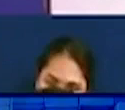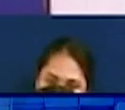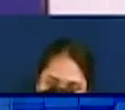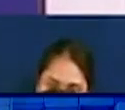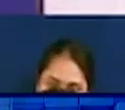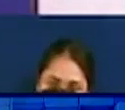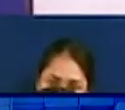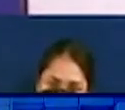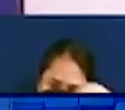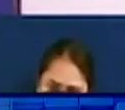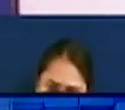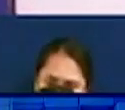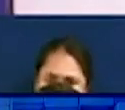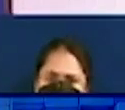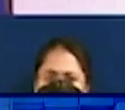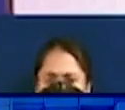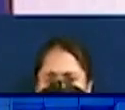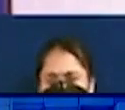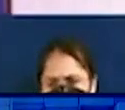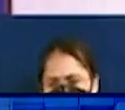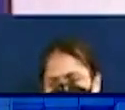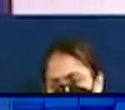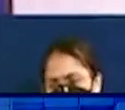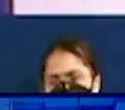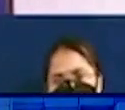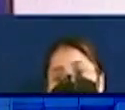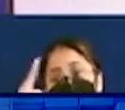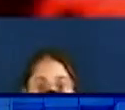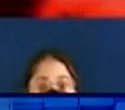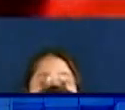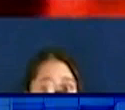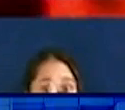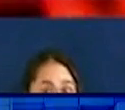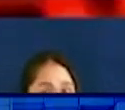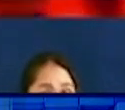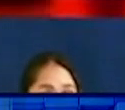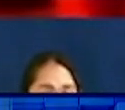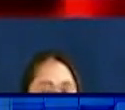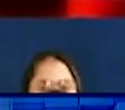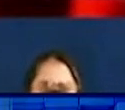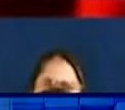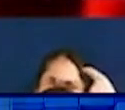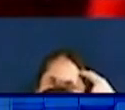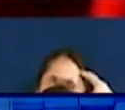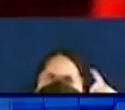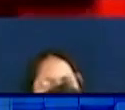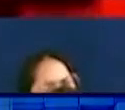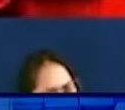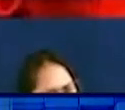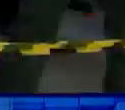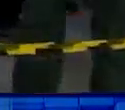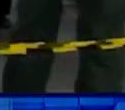ไว้แน่นะครับพร้อมกับกล่าวขอโทษภาพความแออัดที่ศูนย์ฉีดวัคซีนกลางบางซื่อเนื่องจากมีการเปิดวอล์กอินฉีดวัคซี